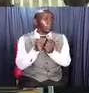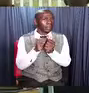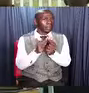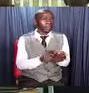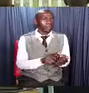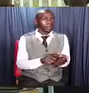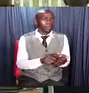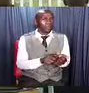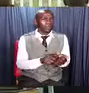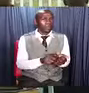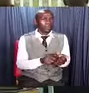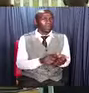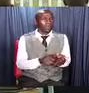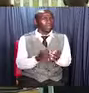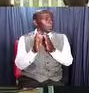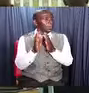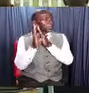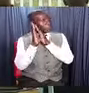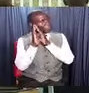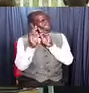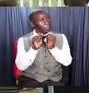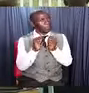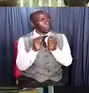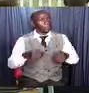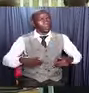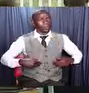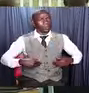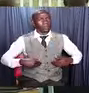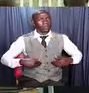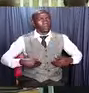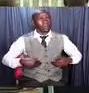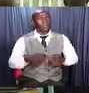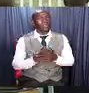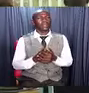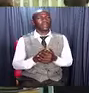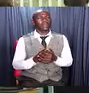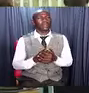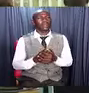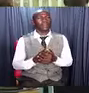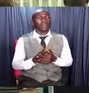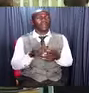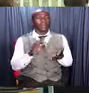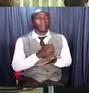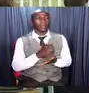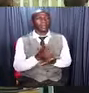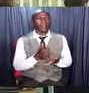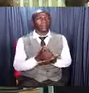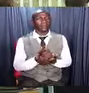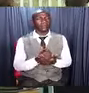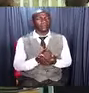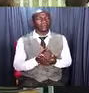Without ugali. Ah, nimelala kwa njaa. Then you've slept hungry. Nimelala na njaa. You slept hungry. Amen.